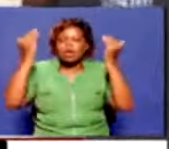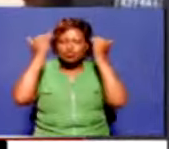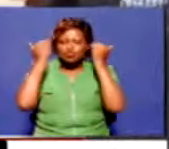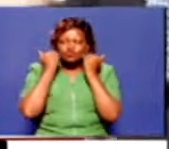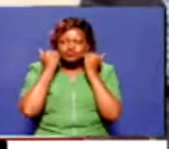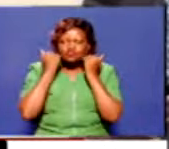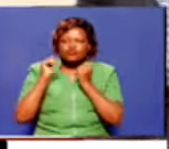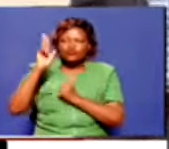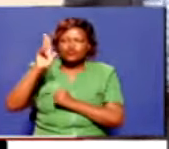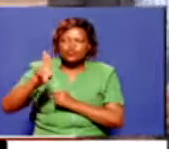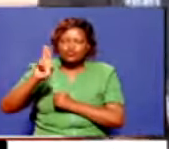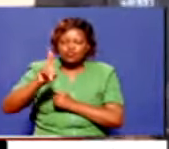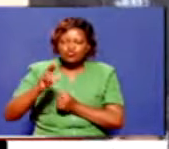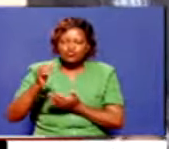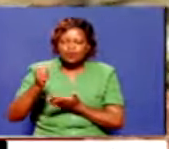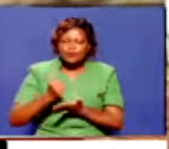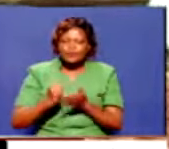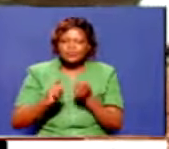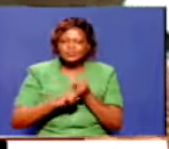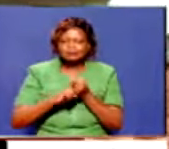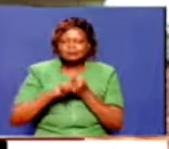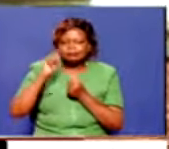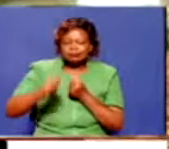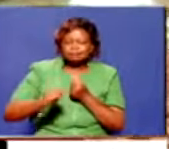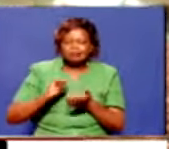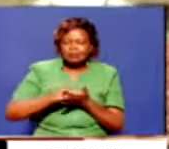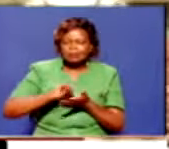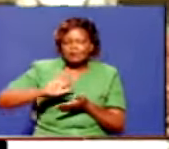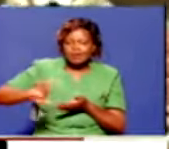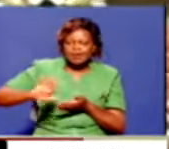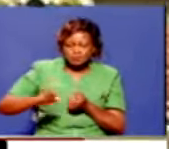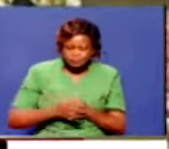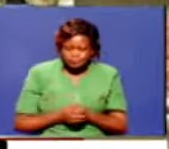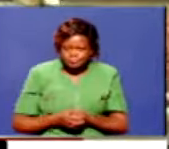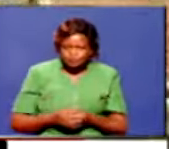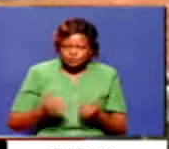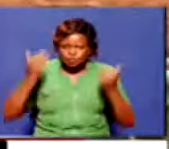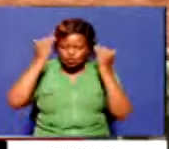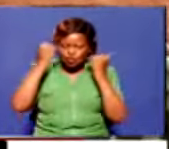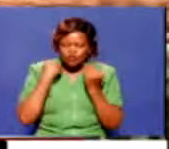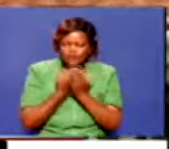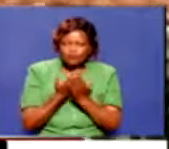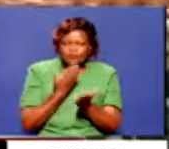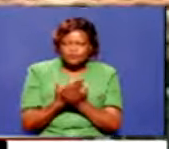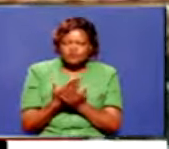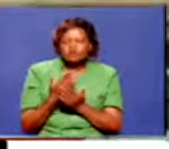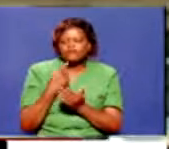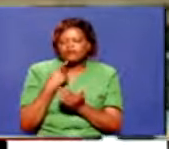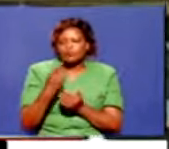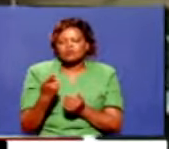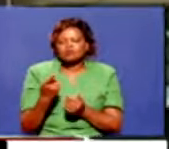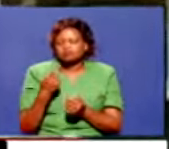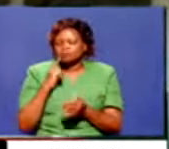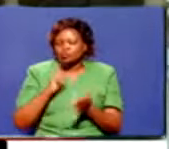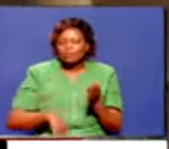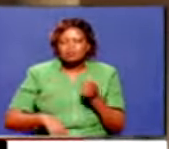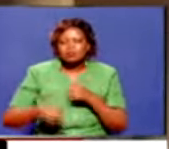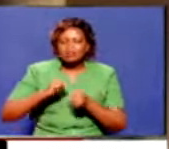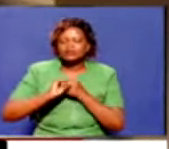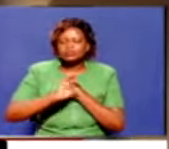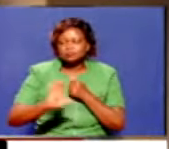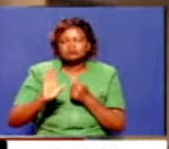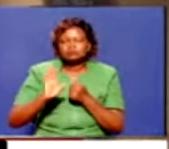Kenyatta kuwateua majaji sita waliosalia, mahakama ya rufaa imetoa maagizo ya muda ya kudumisha hatua hiyo ya